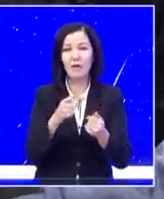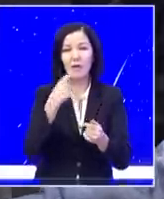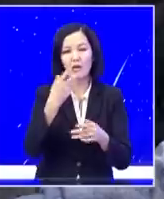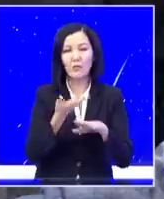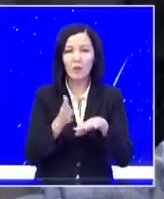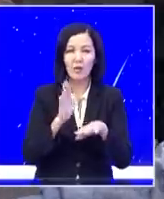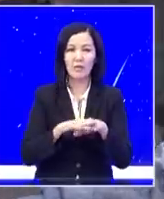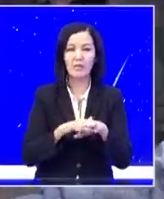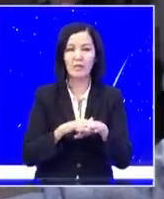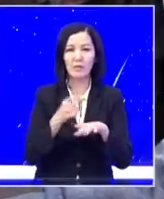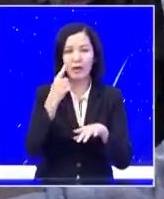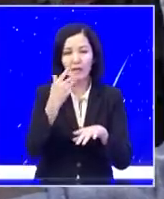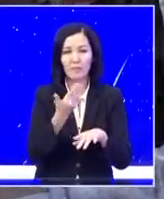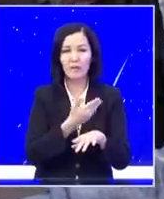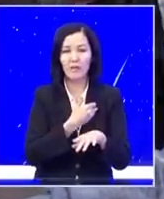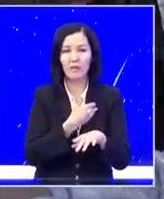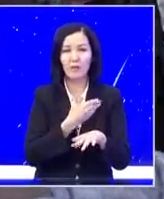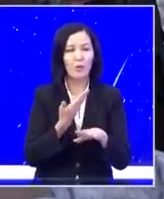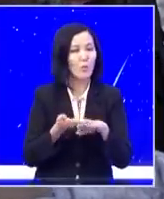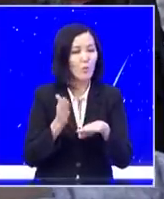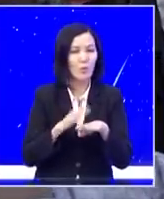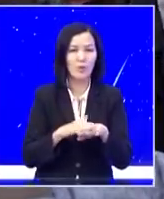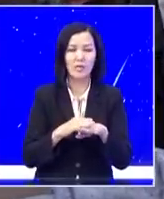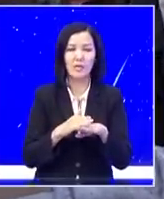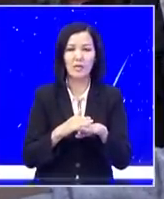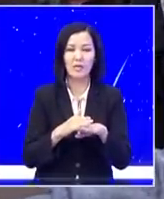тұр. Айтуға өте қиын.